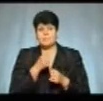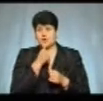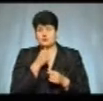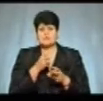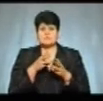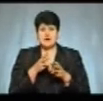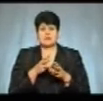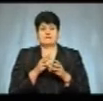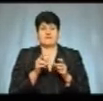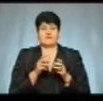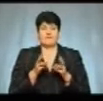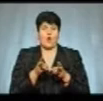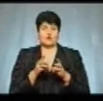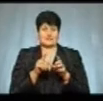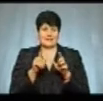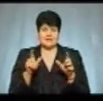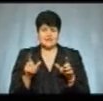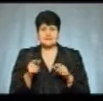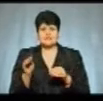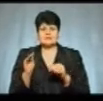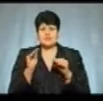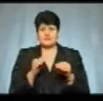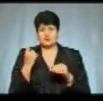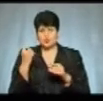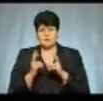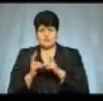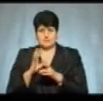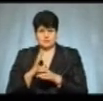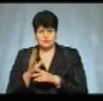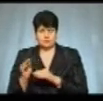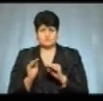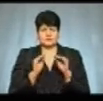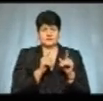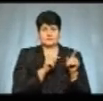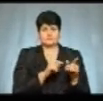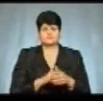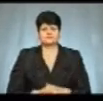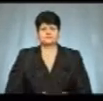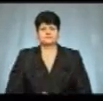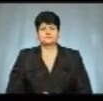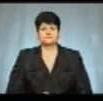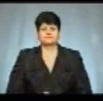що цей котел демонтовувався з нового підприємства, мав монтуватися там.